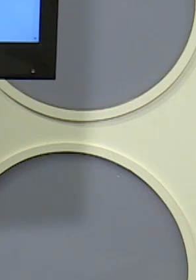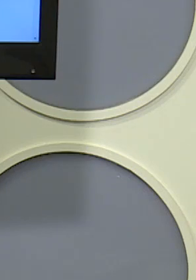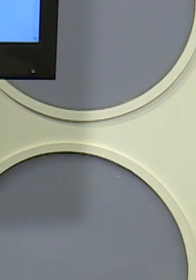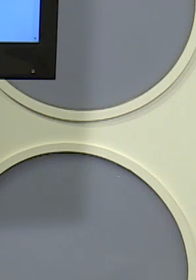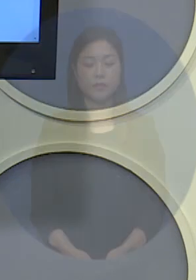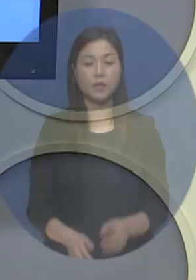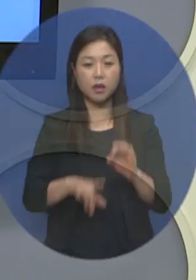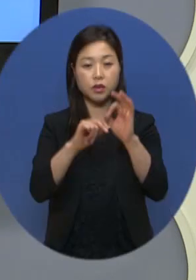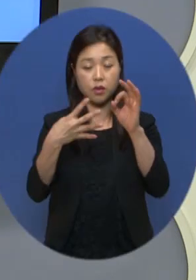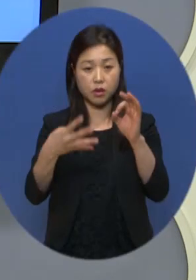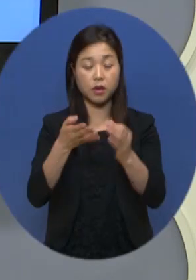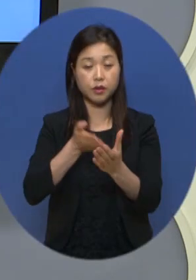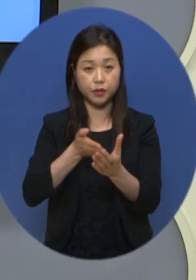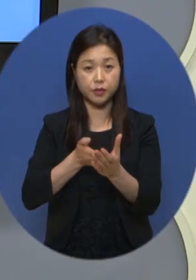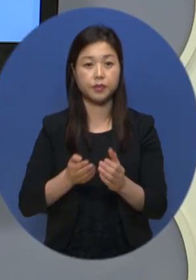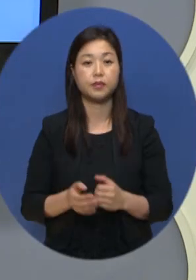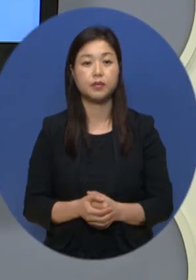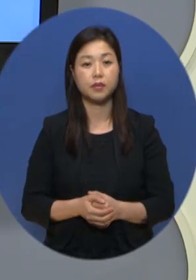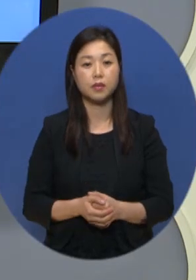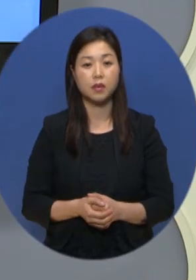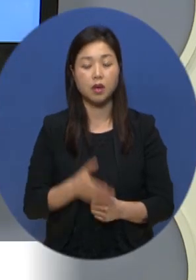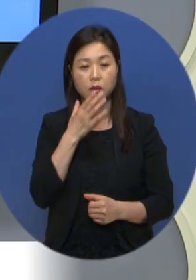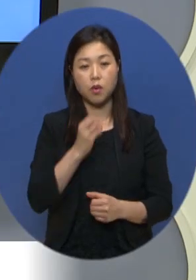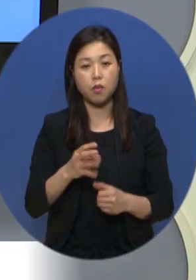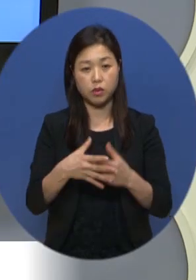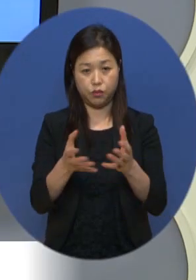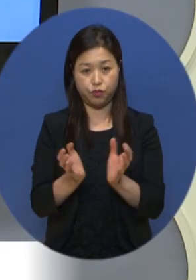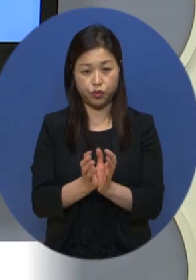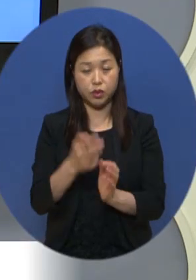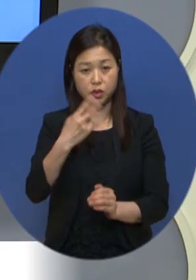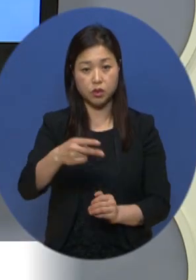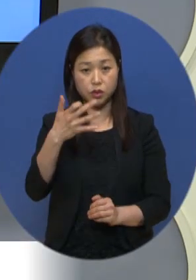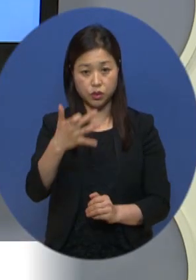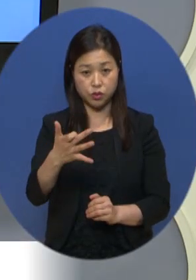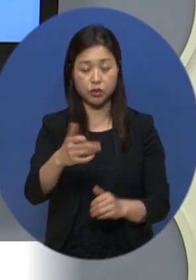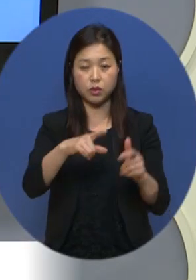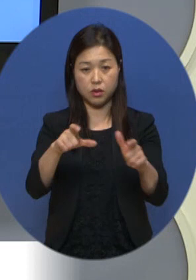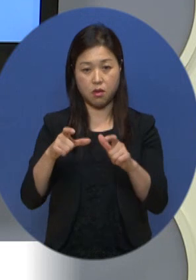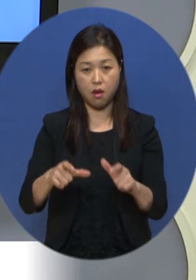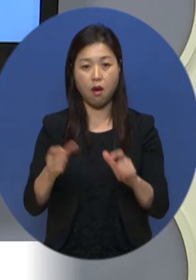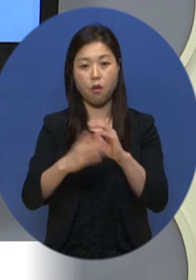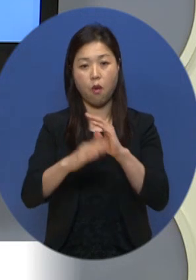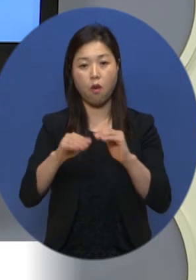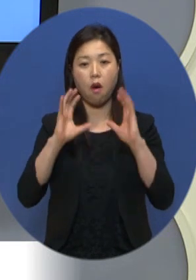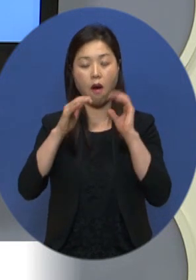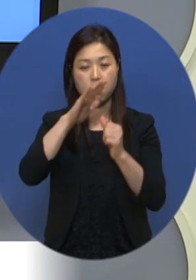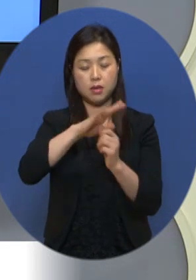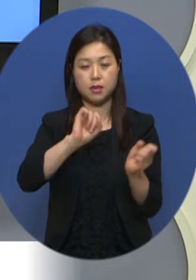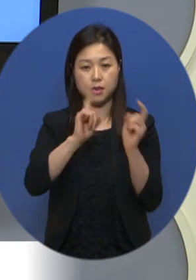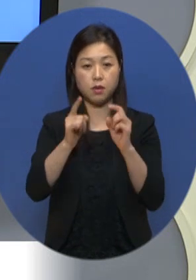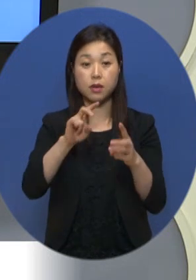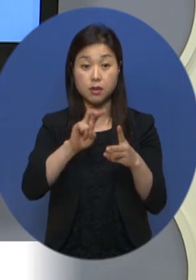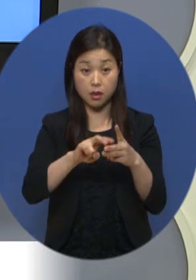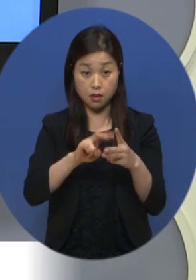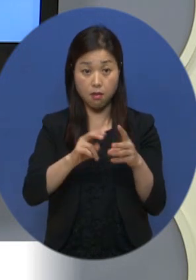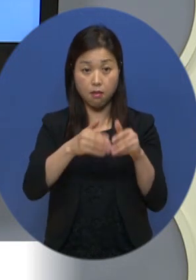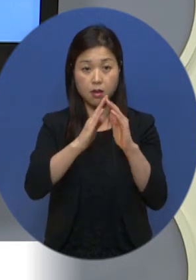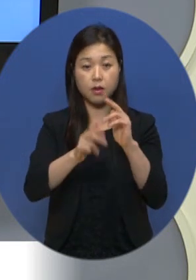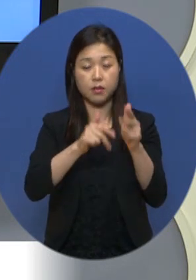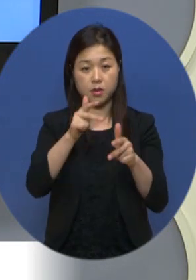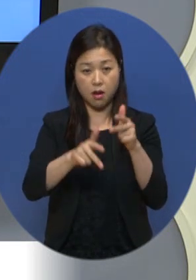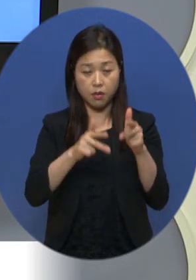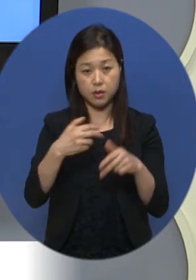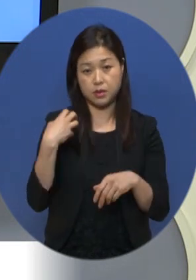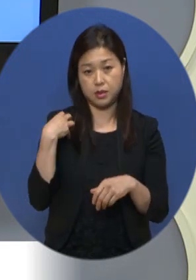7월 4일 만만한 였습니다 보건복지부는 2019년 권역별 00 어린이 재활 센터 건립 사업을